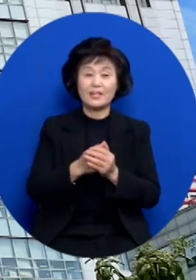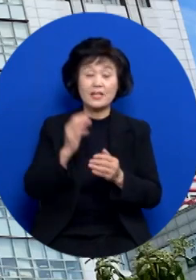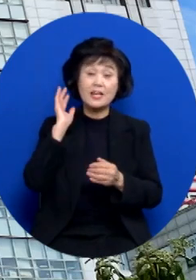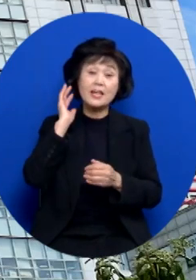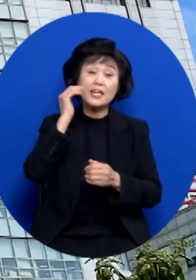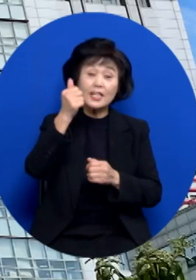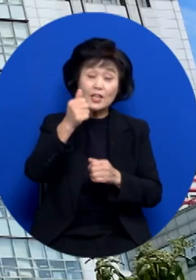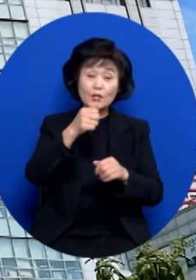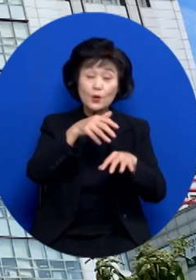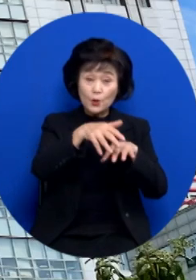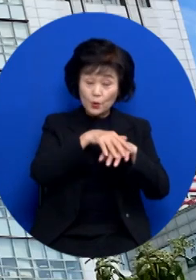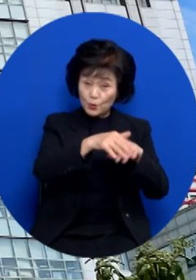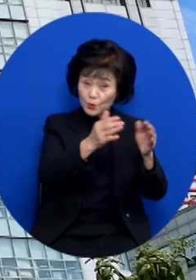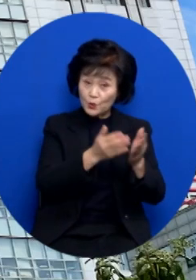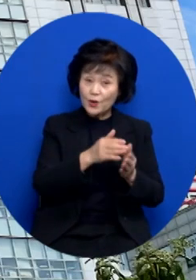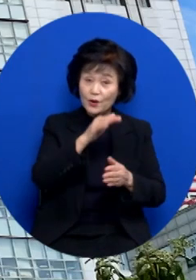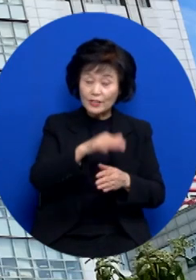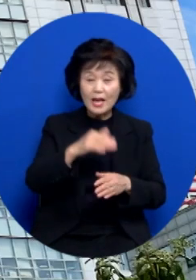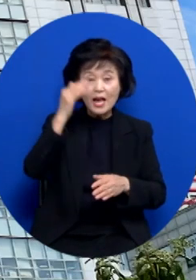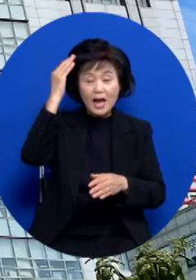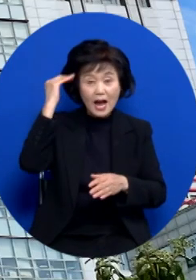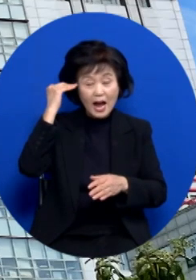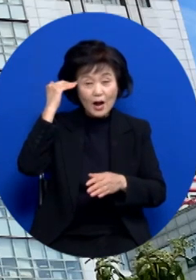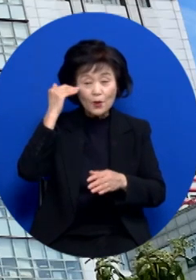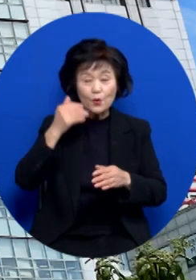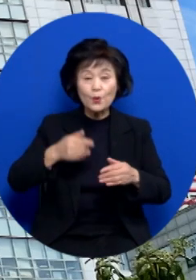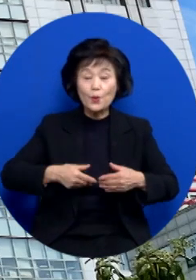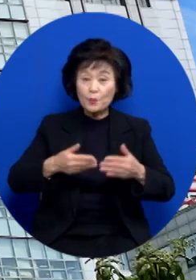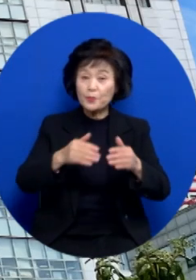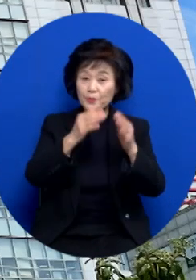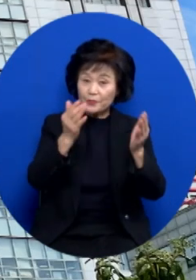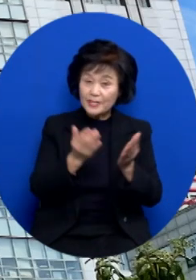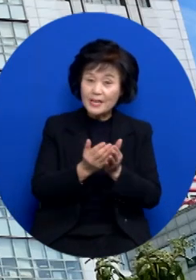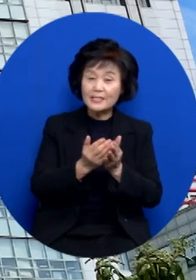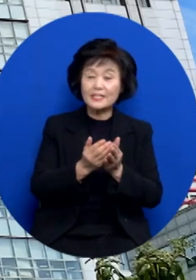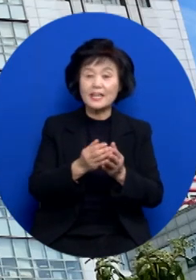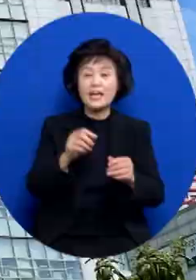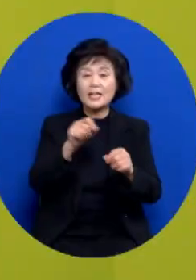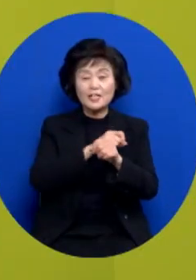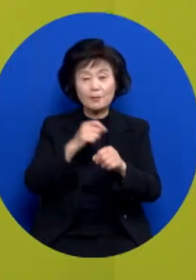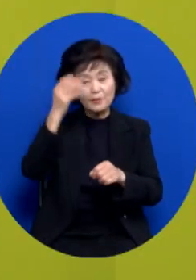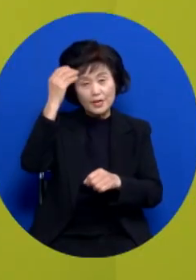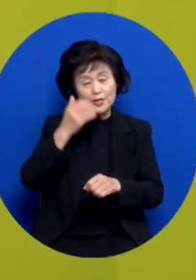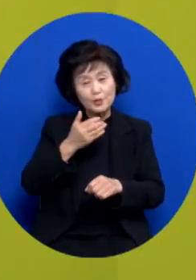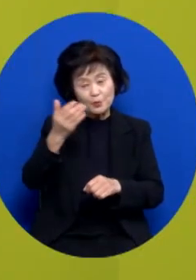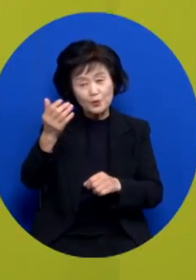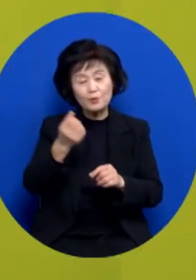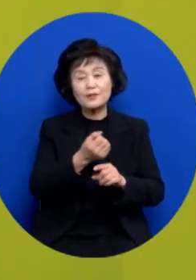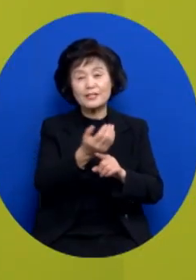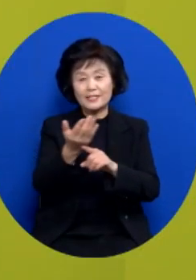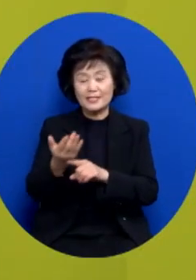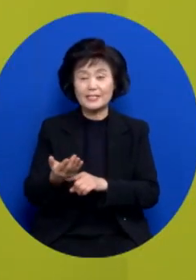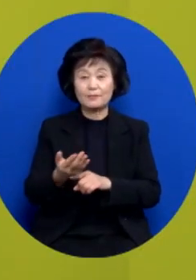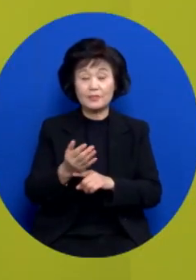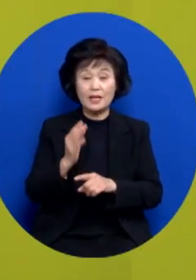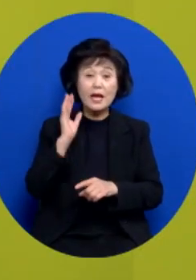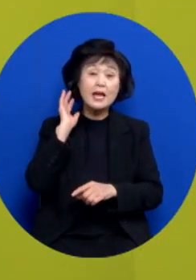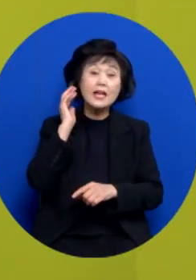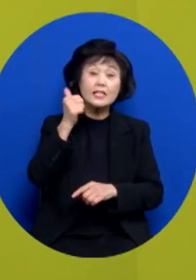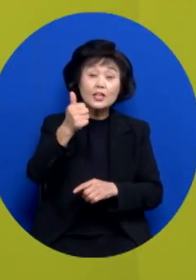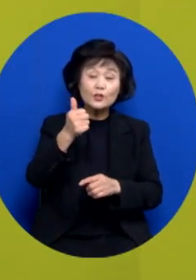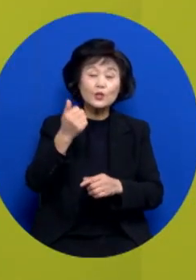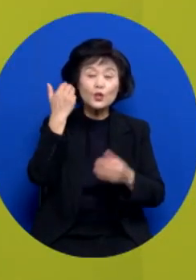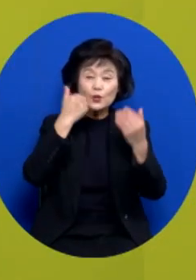대통령실이 한국 헤비타트에 주거 취약 이웃을 위한 특별 기부금을 전달했습니다. 윤 대통령은 누구도